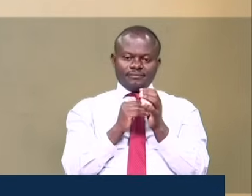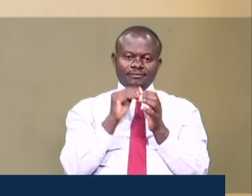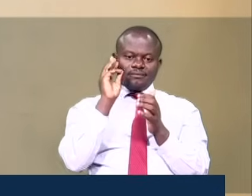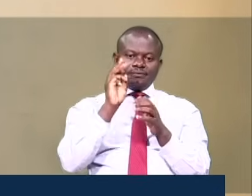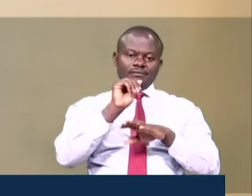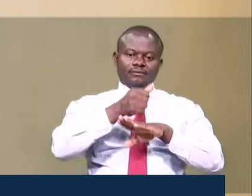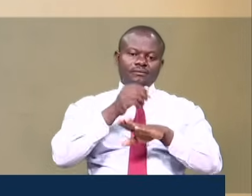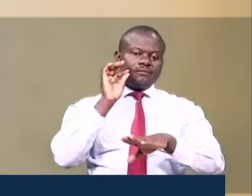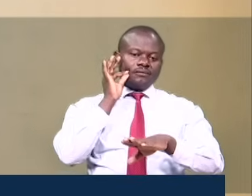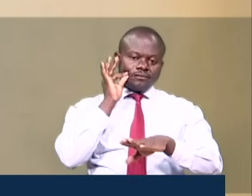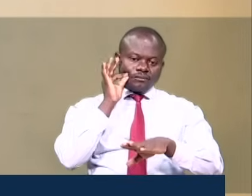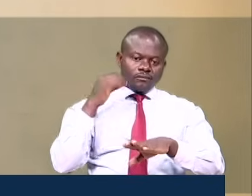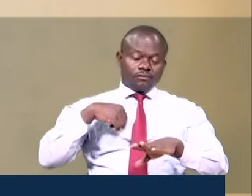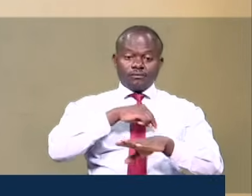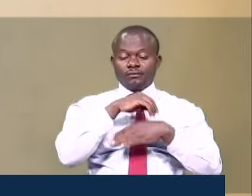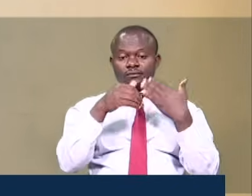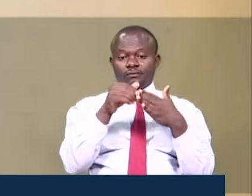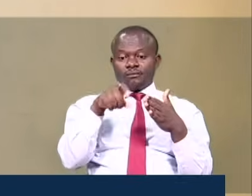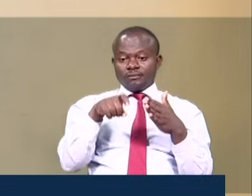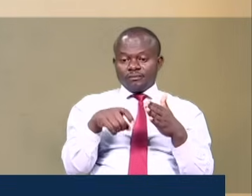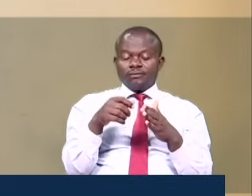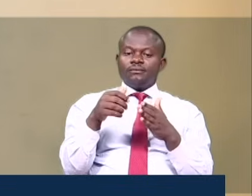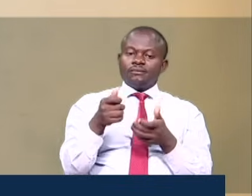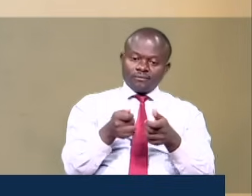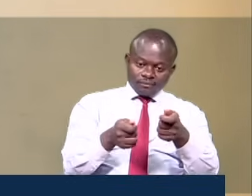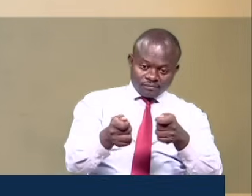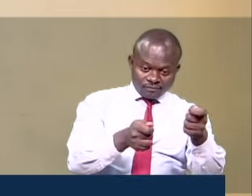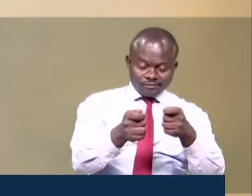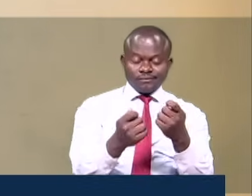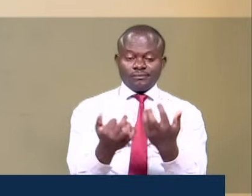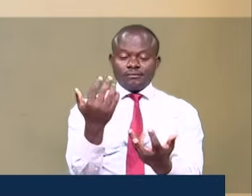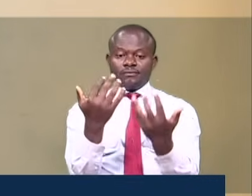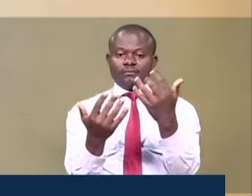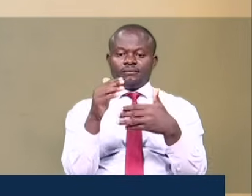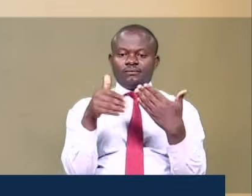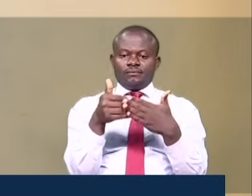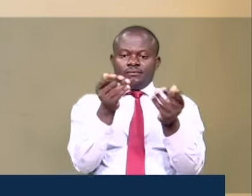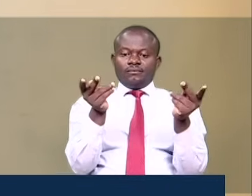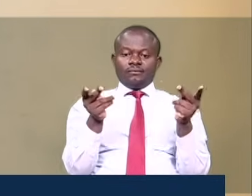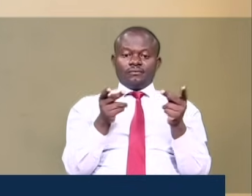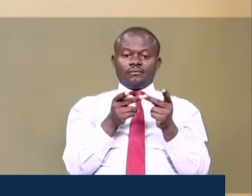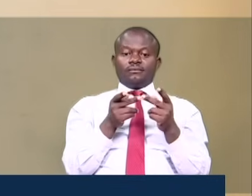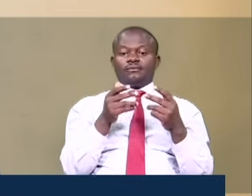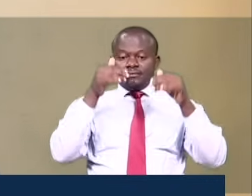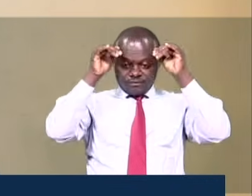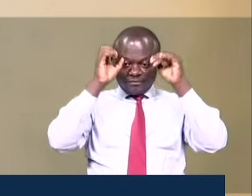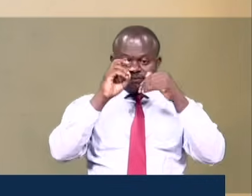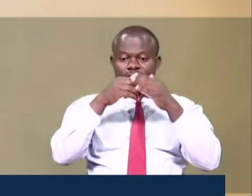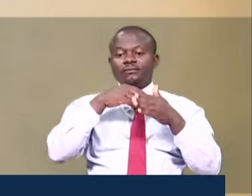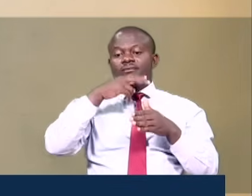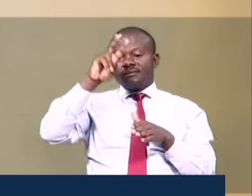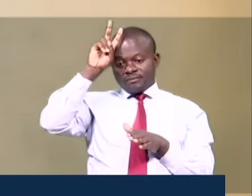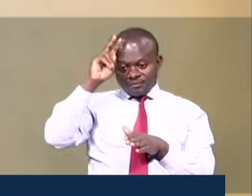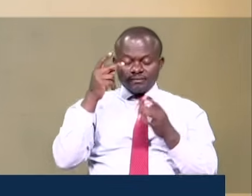imbuto, azakenaho urukwiye rubone, azakenaho ikintu runaka, amatungo y'inka cyangwa se ihene aboneho